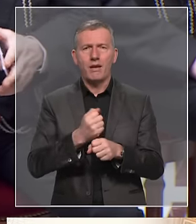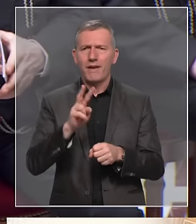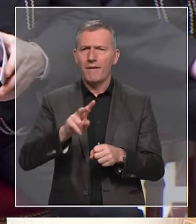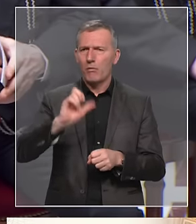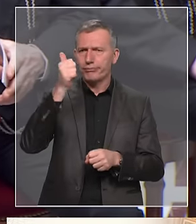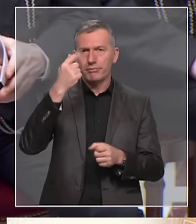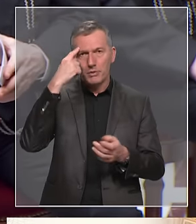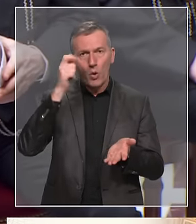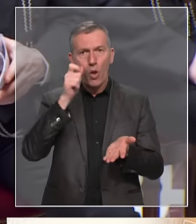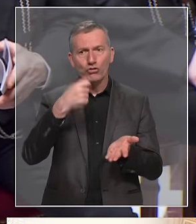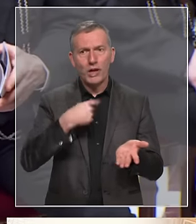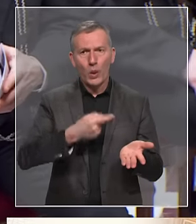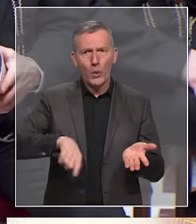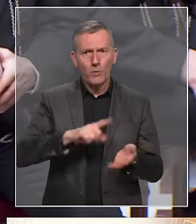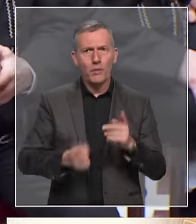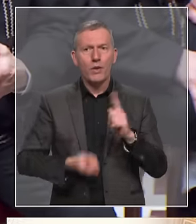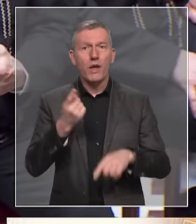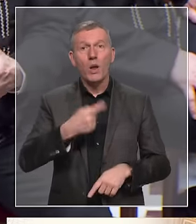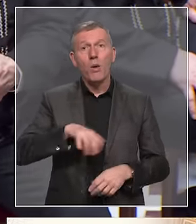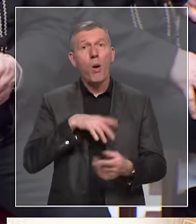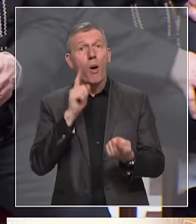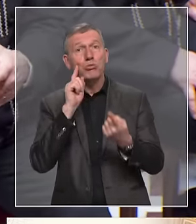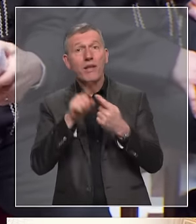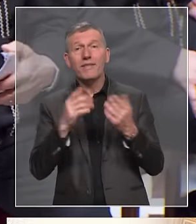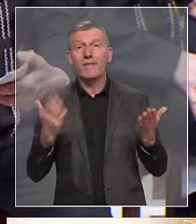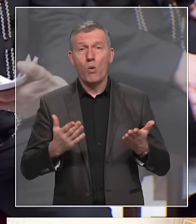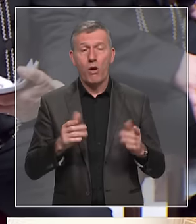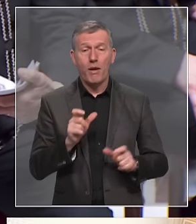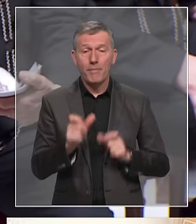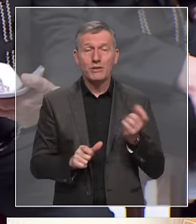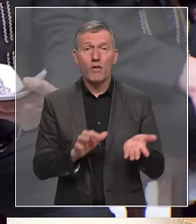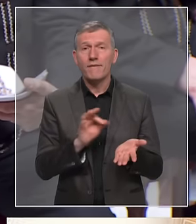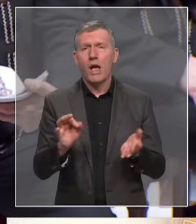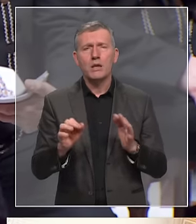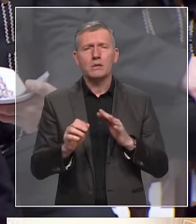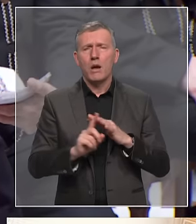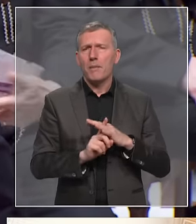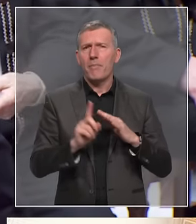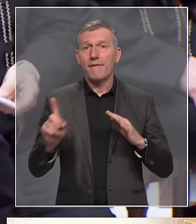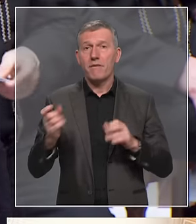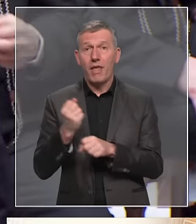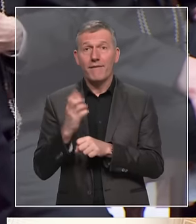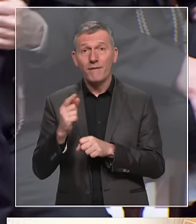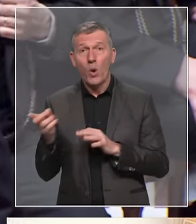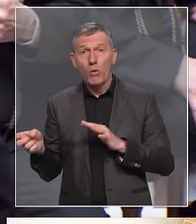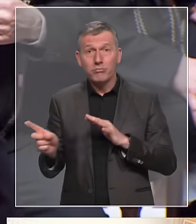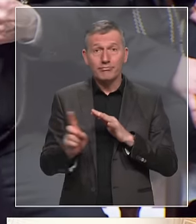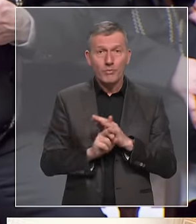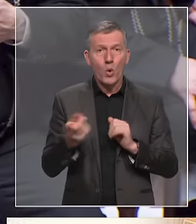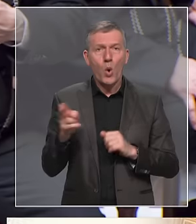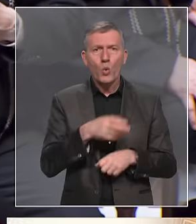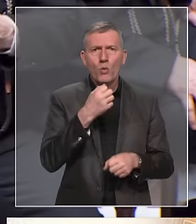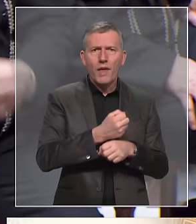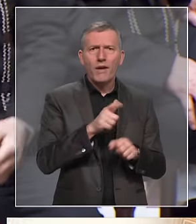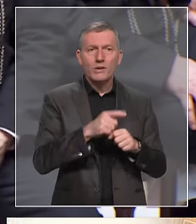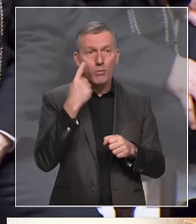dans la logique qui est la nôtre. Nous, notre objectif, c'est que les Français qui sont les plus éloignés de l'emploi puissent retrouver un emploi pour eux, pour leur famille et aussi